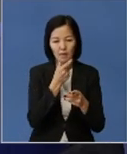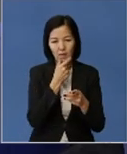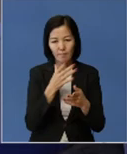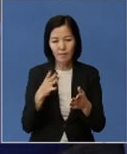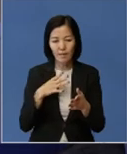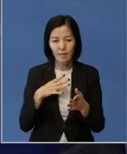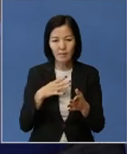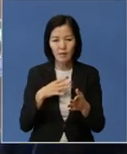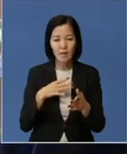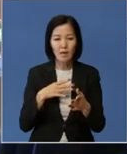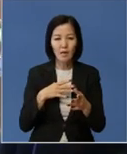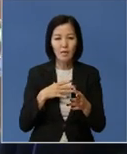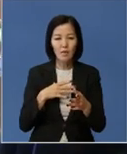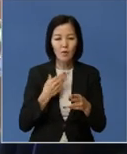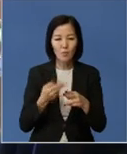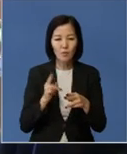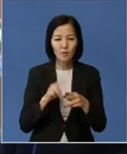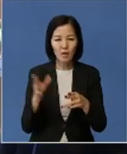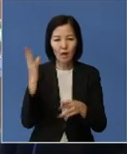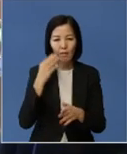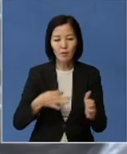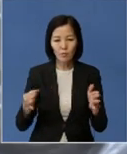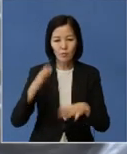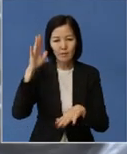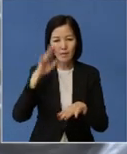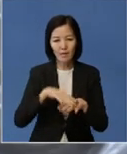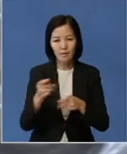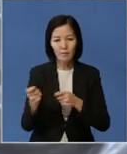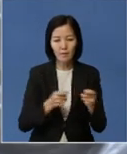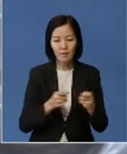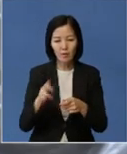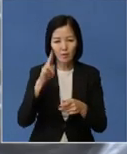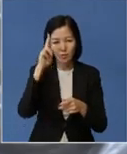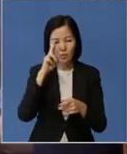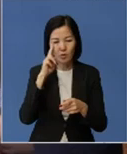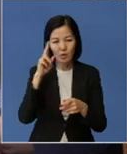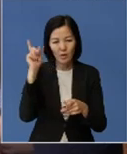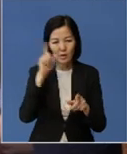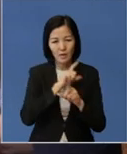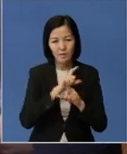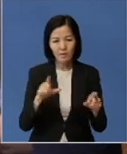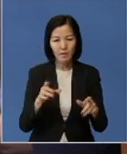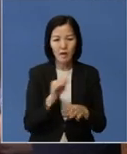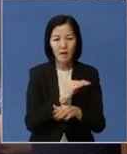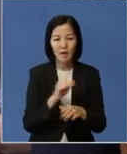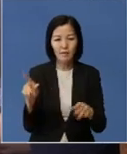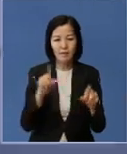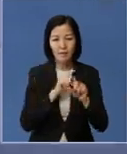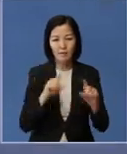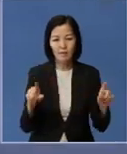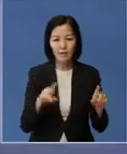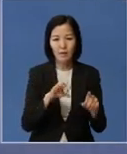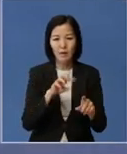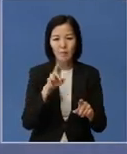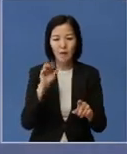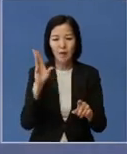үшпу хаттар жетті. Оның ішінде Алматы облысы әкімдігі, Халқаралық Түркі Академиясы сияқты бір қатар ресми мекемелермен Моңғол